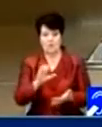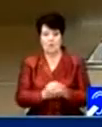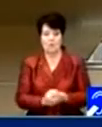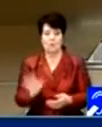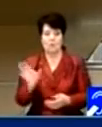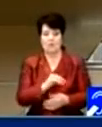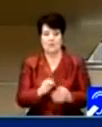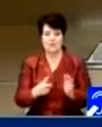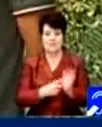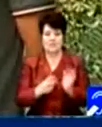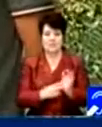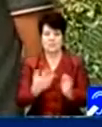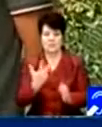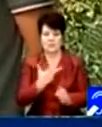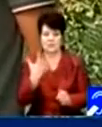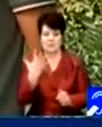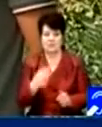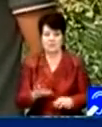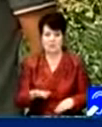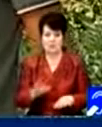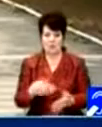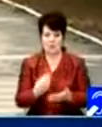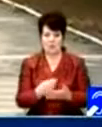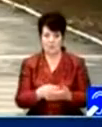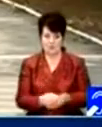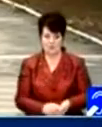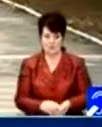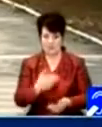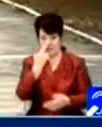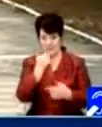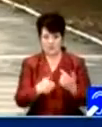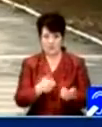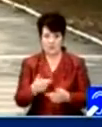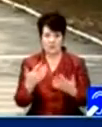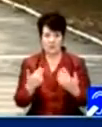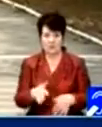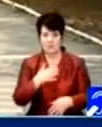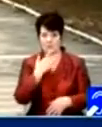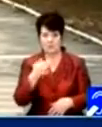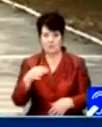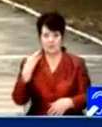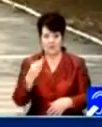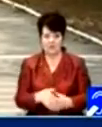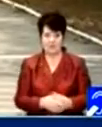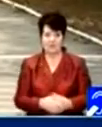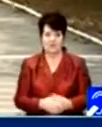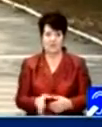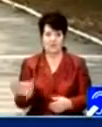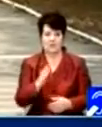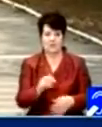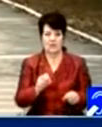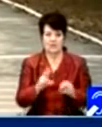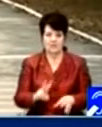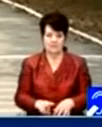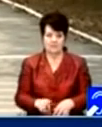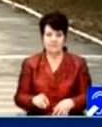cele 735 de locuri la buget. Tradițional, deja de mai mulți ani, în top sunt specialitățile ce țin de